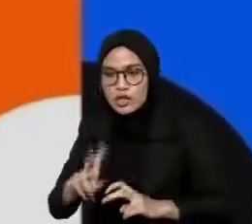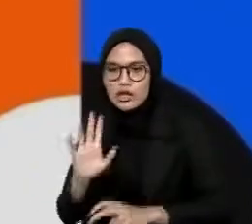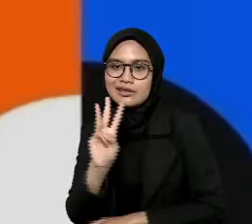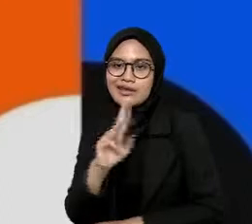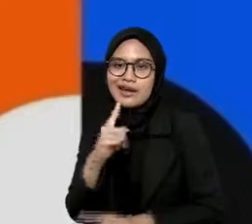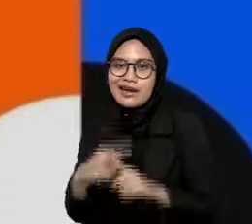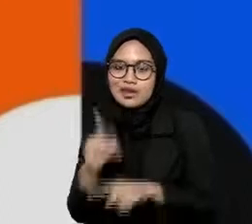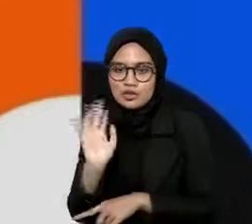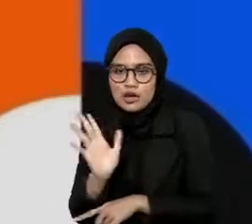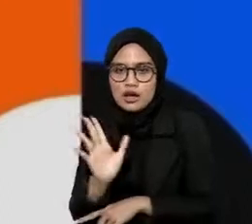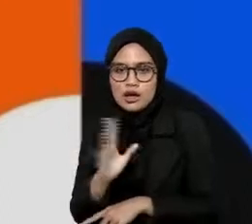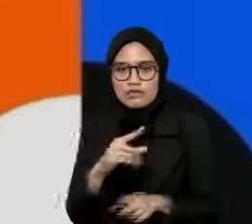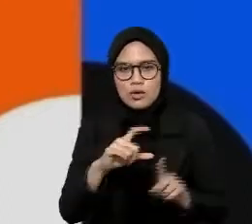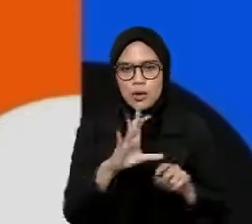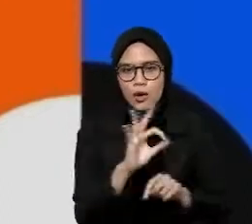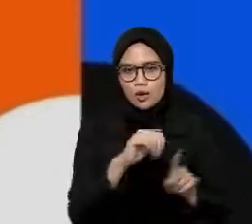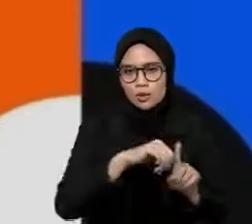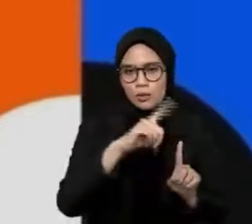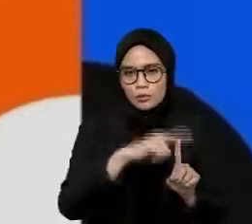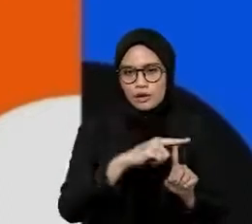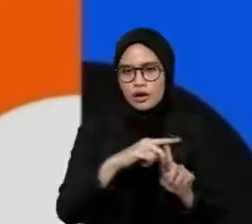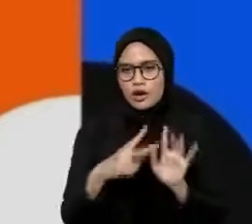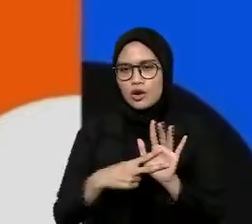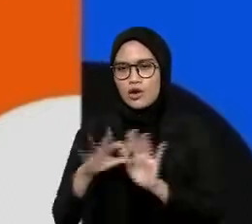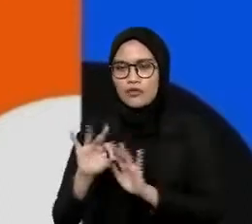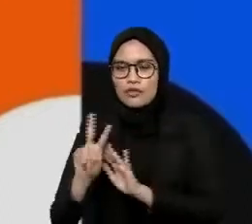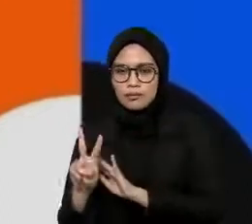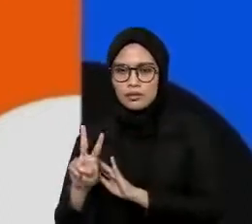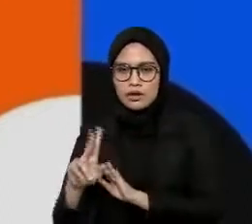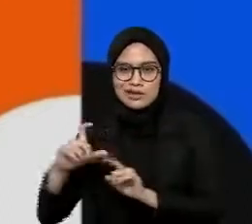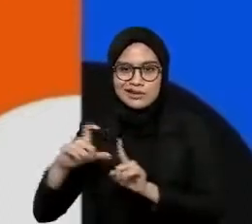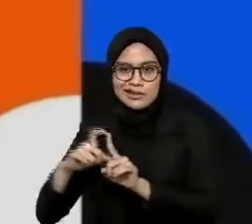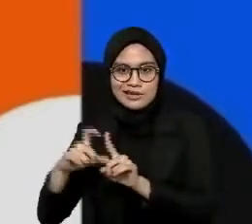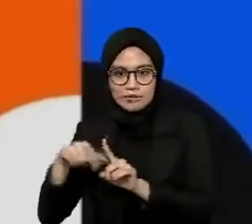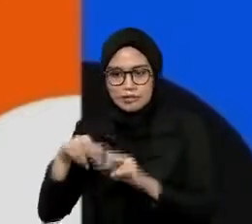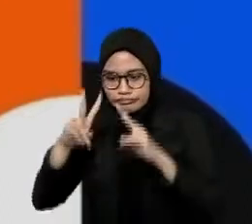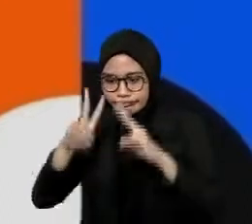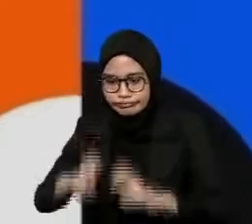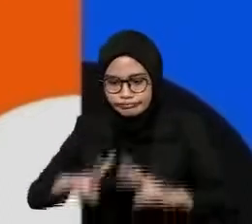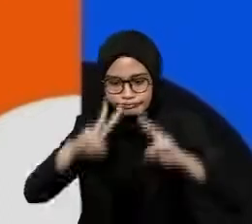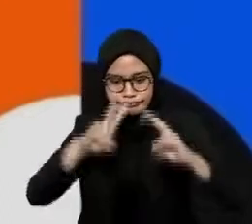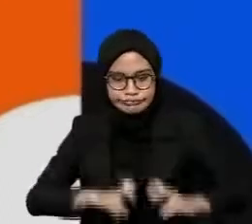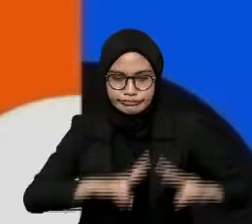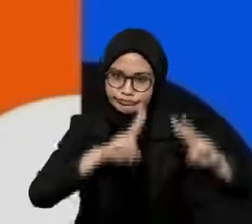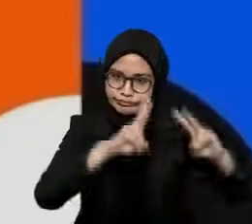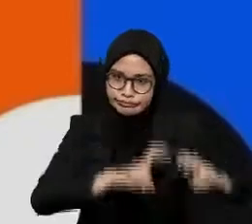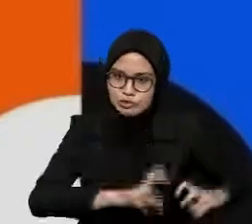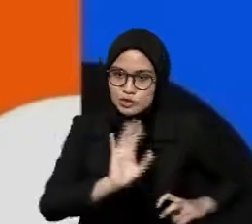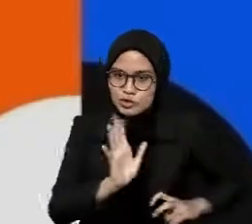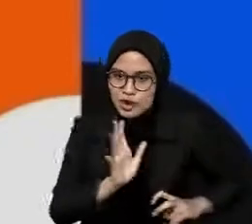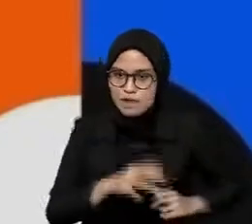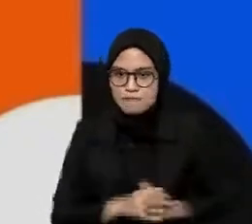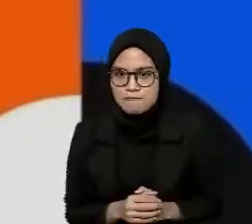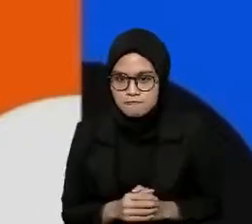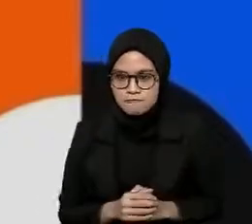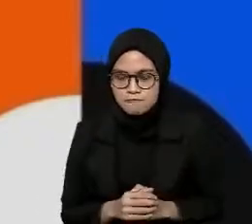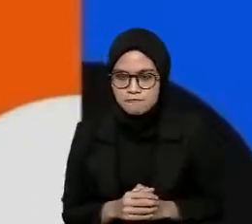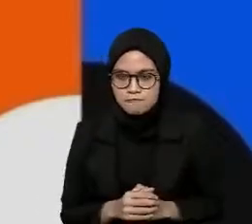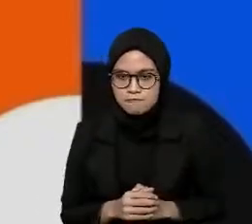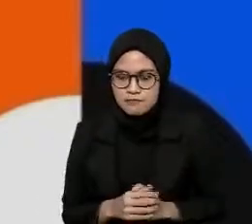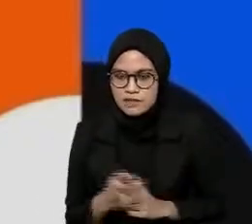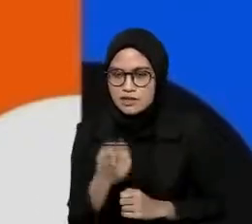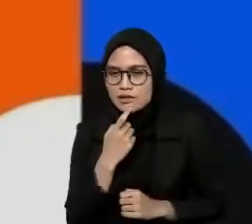di bulan Oktober, November, dan yang terakhir di bulan Desember, khususnya setelah diumumkannya